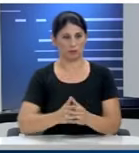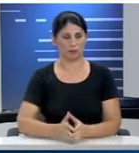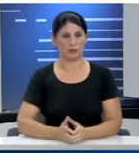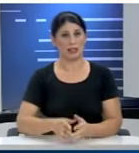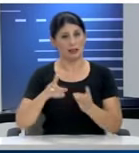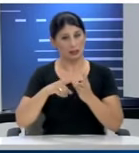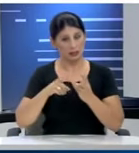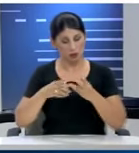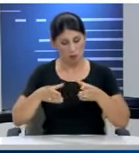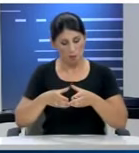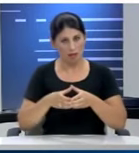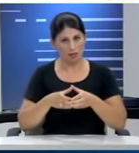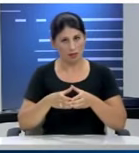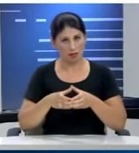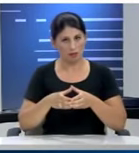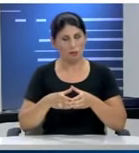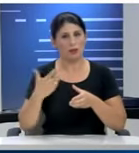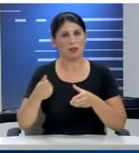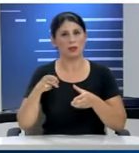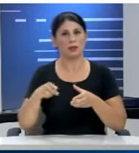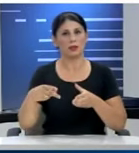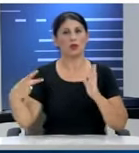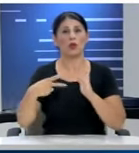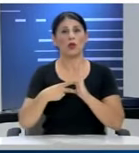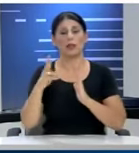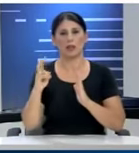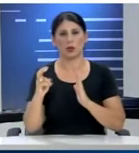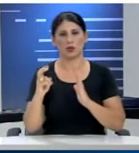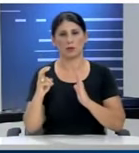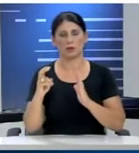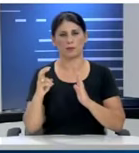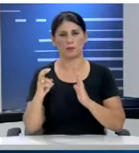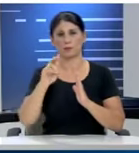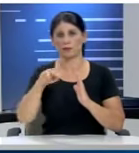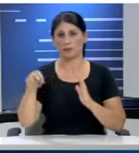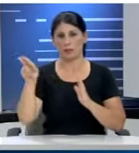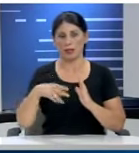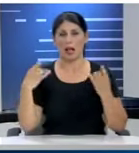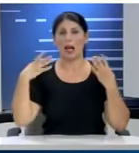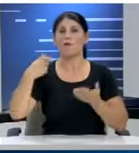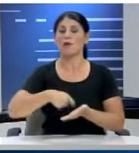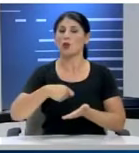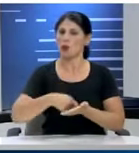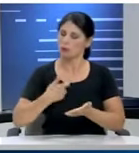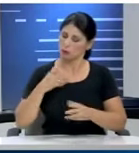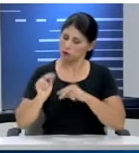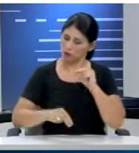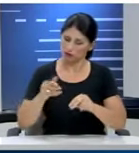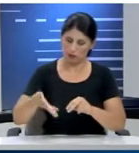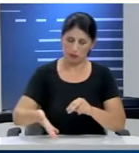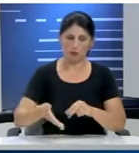η τρίτη δέσμη ήταν αυτή που αφορά το 2020, η κατάργηση του αφορολόγητου που το ψηφίσαμε εδώ,